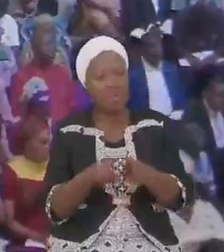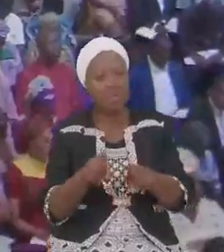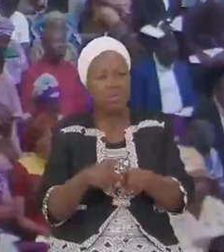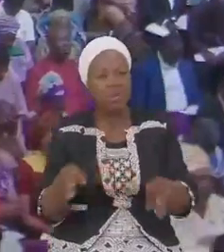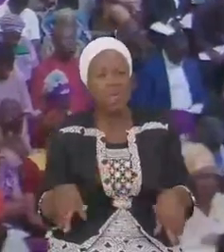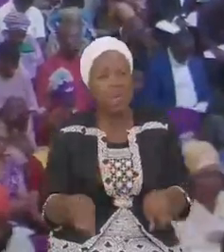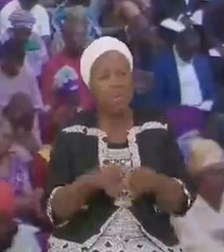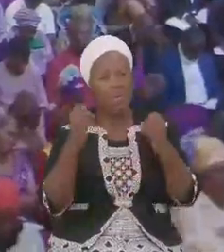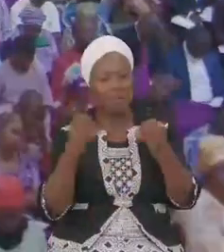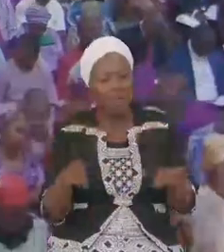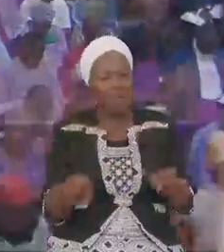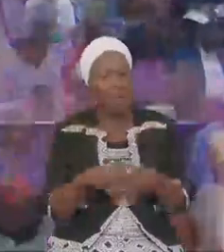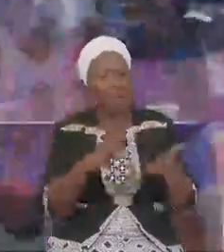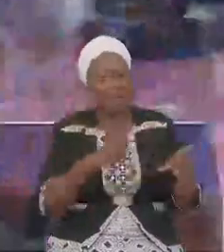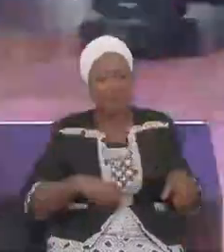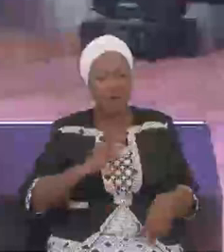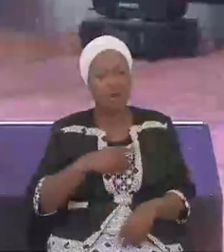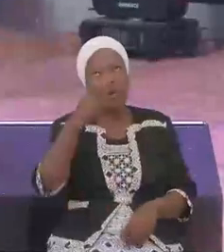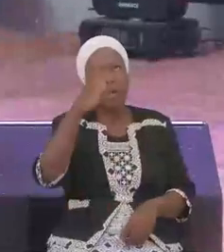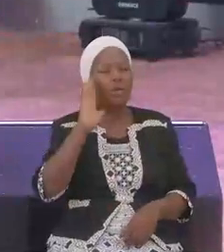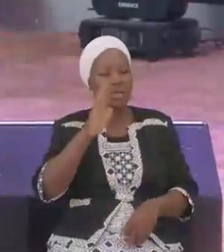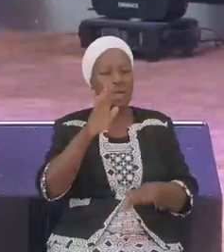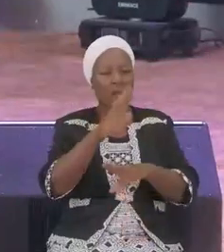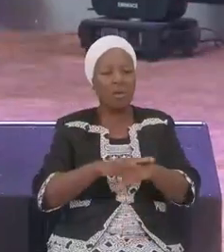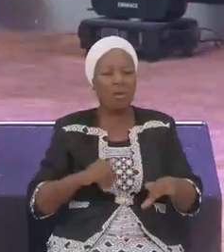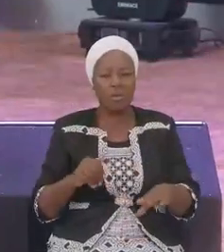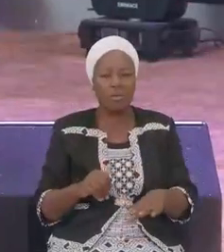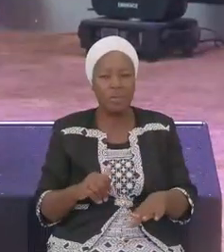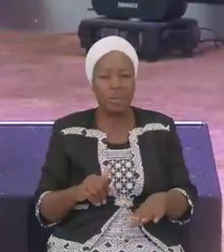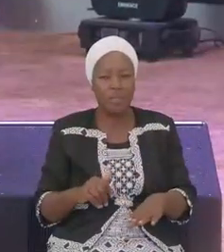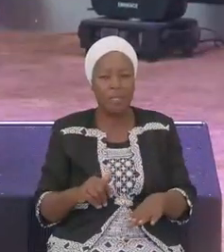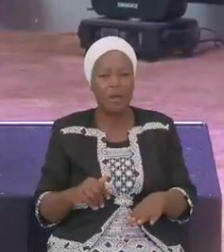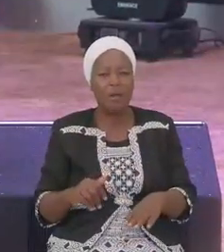En aussi grand nombre que le Seigneur notre Dieu les appellera.